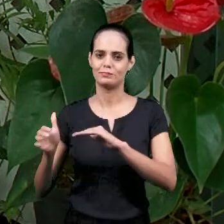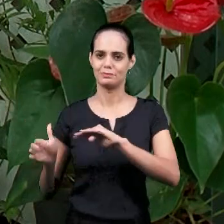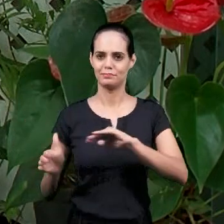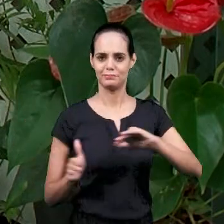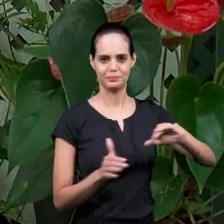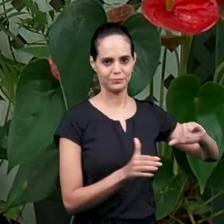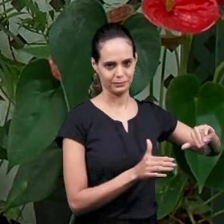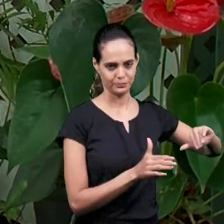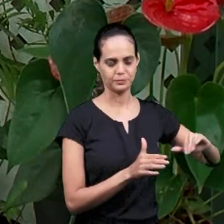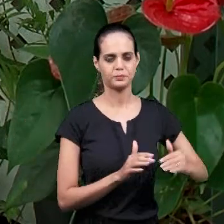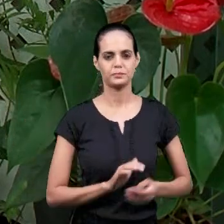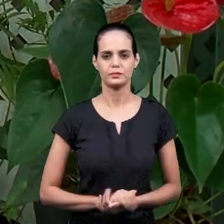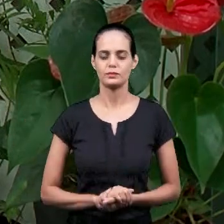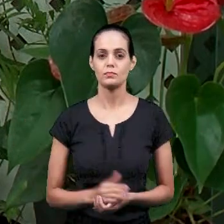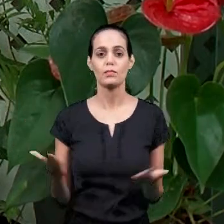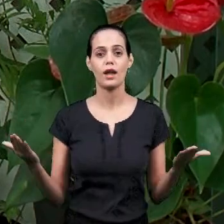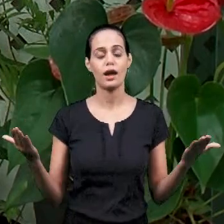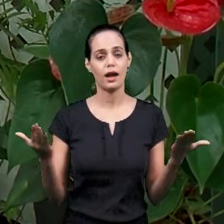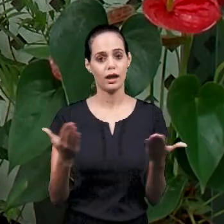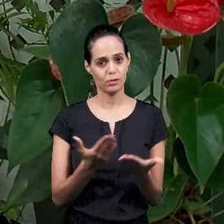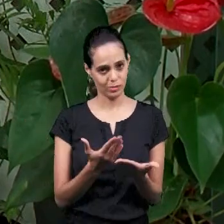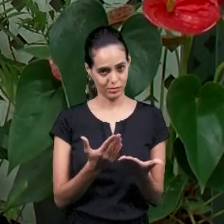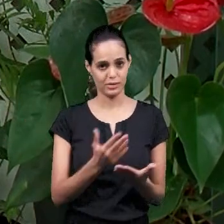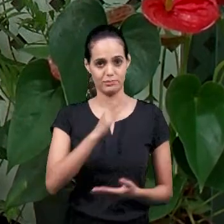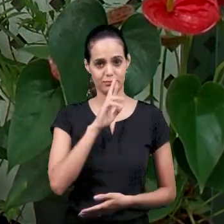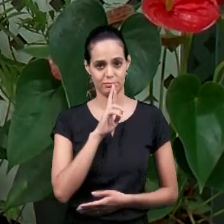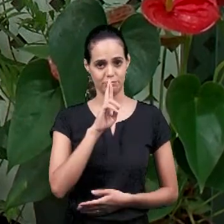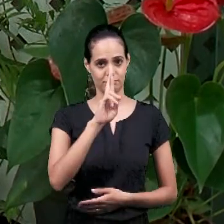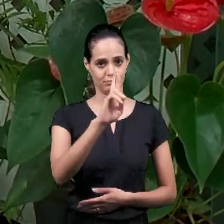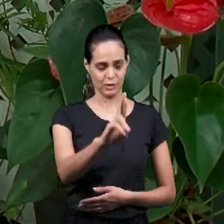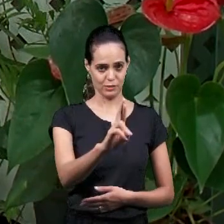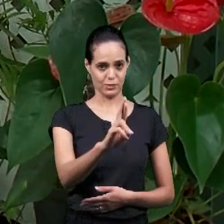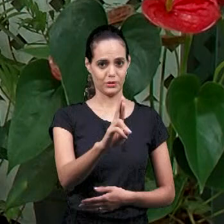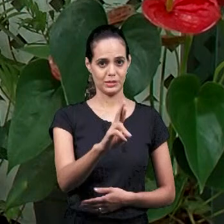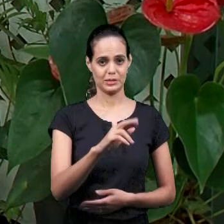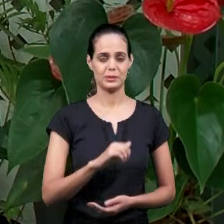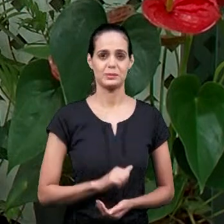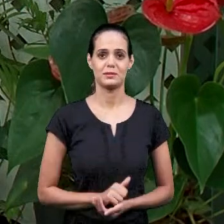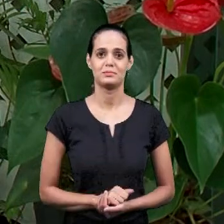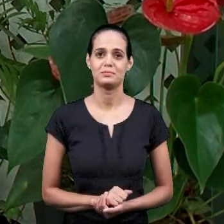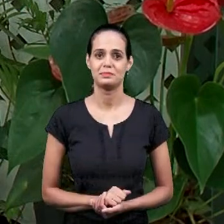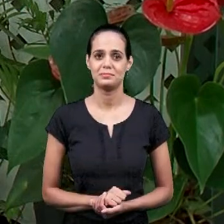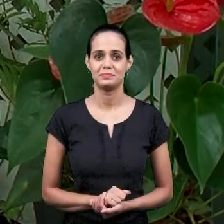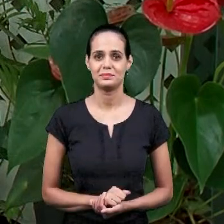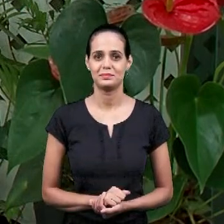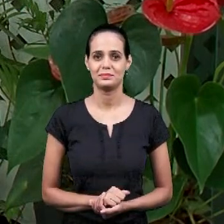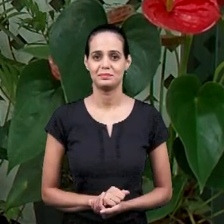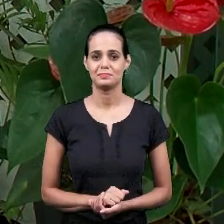Ainsi, nous allons maintenant passer aux réponses qui